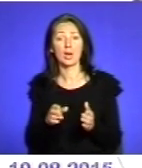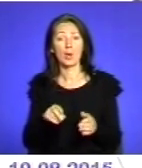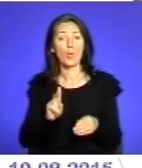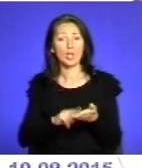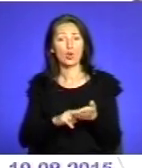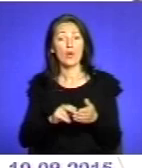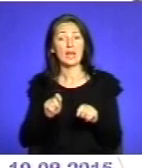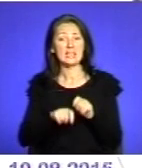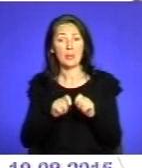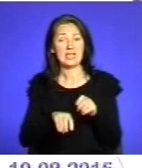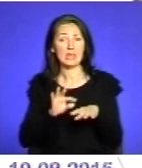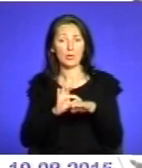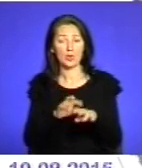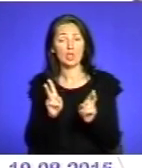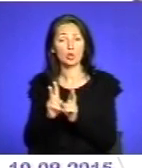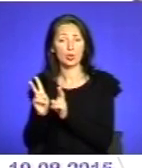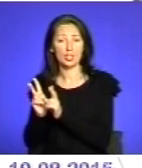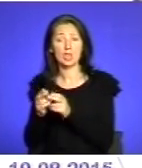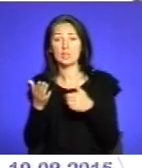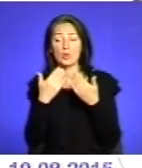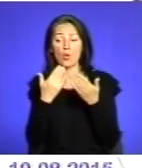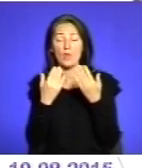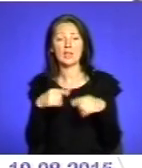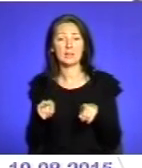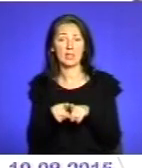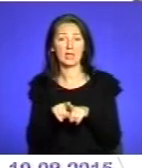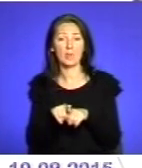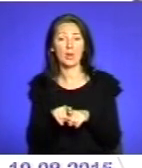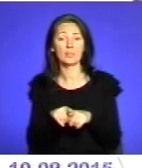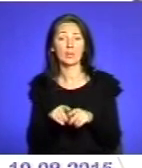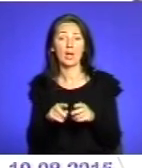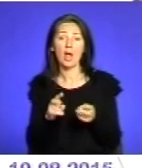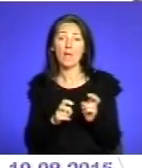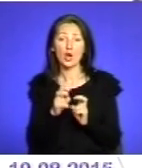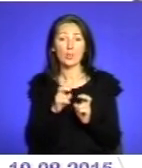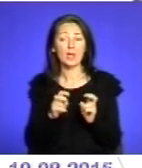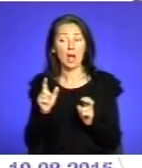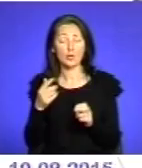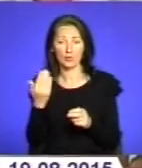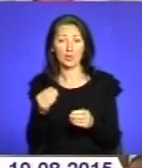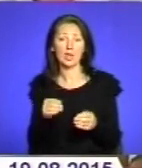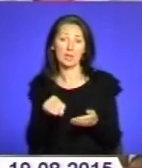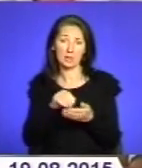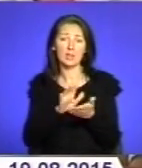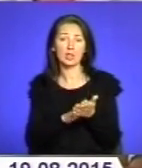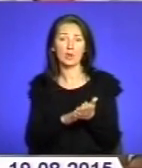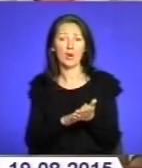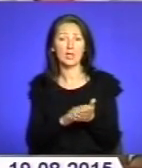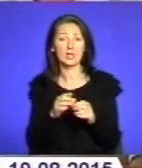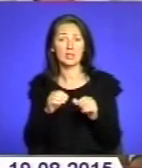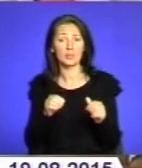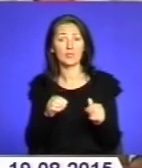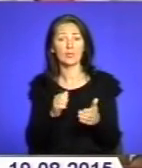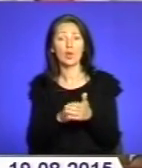інспекції. Проводяться зустрічі і спілкування з такими сагетоваровиробниками, щоб вони додекларували. До правоохоронних органів